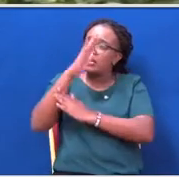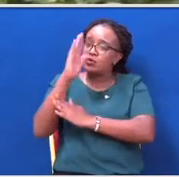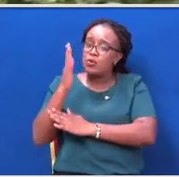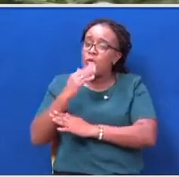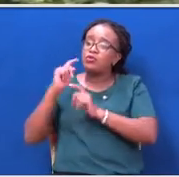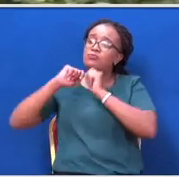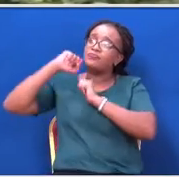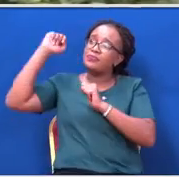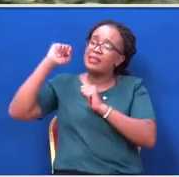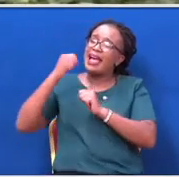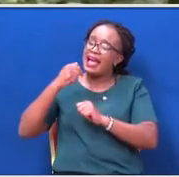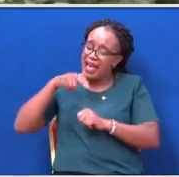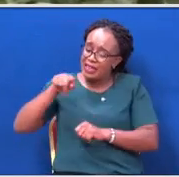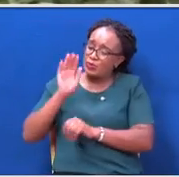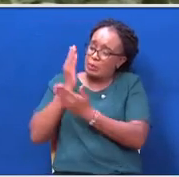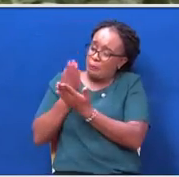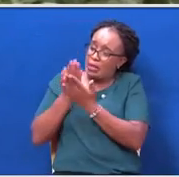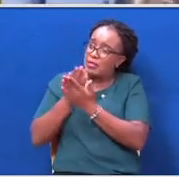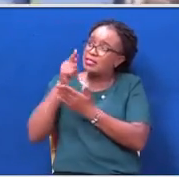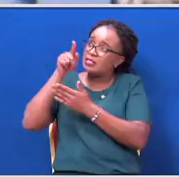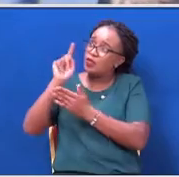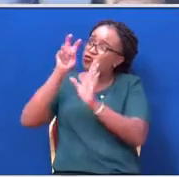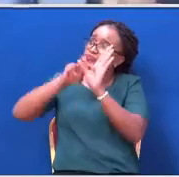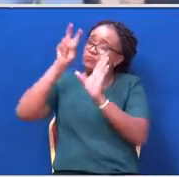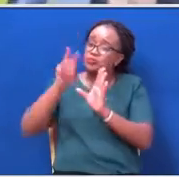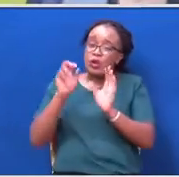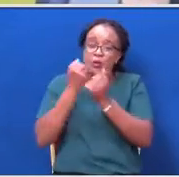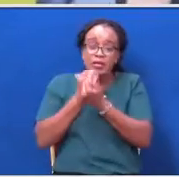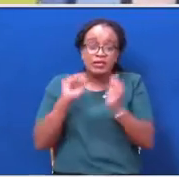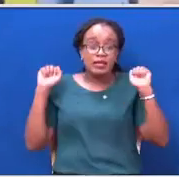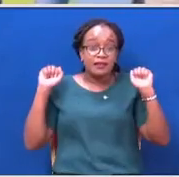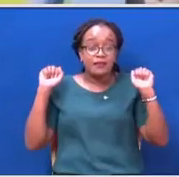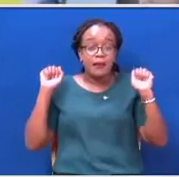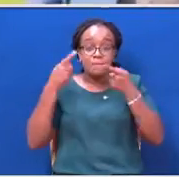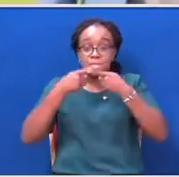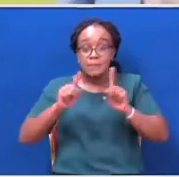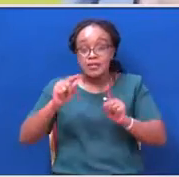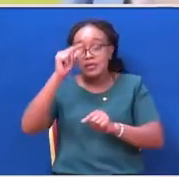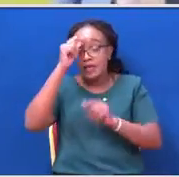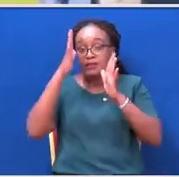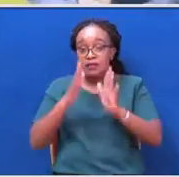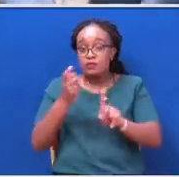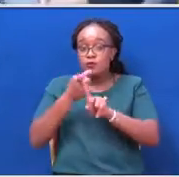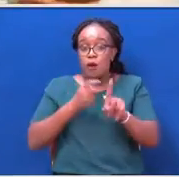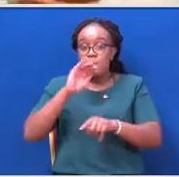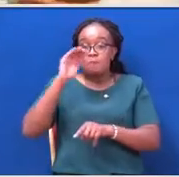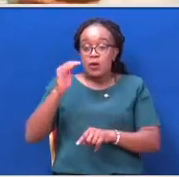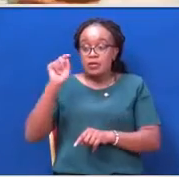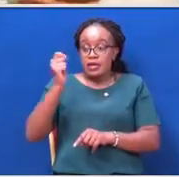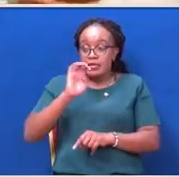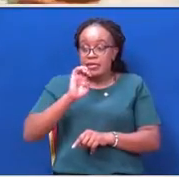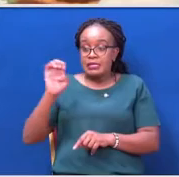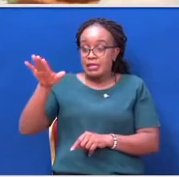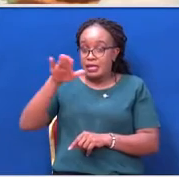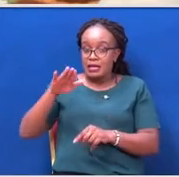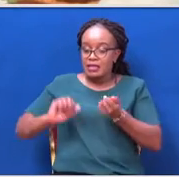kwa nguvu ashuke ili awe salama. However, governors from the Mount Kenya East region have unanimously